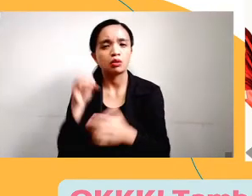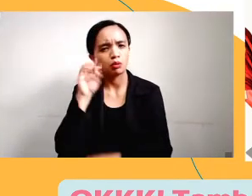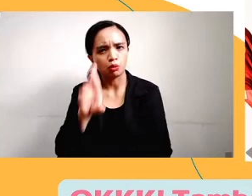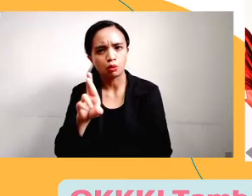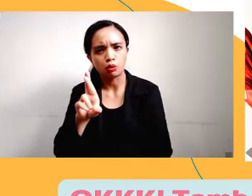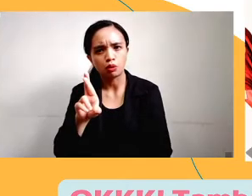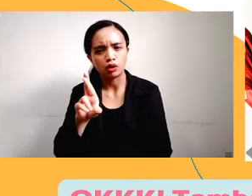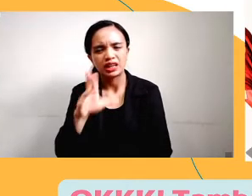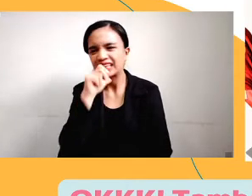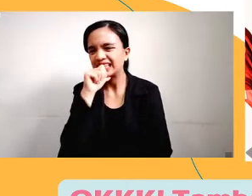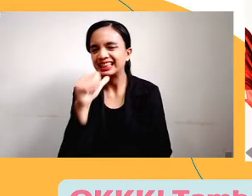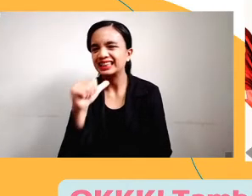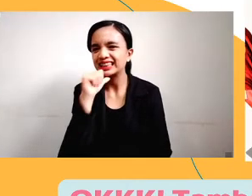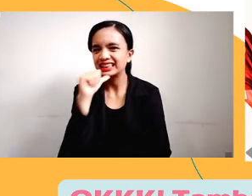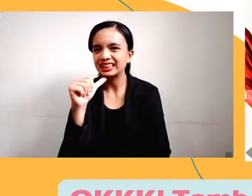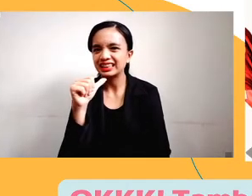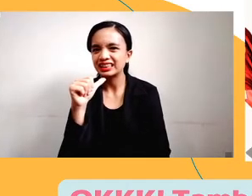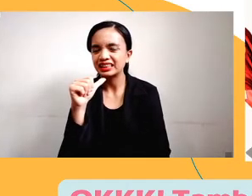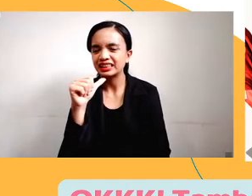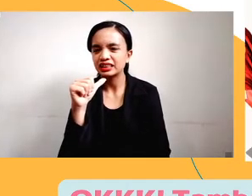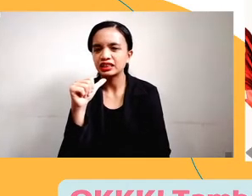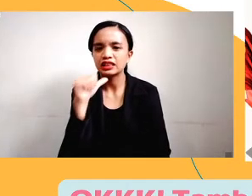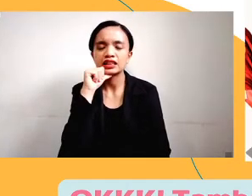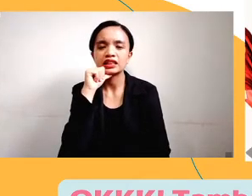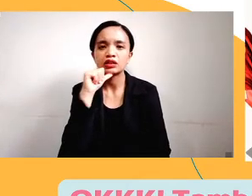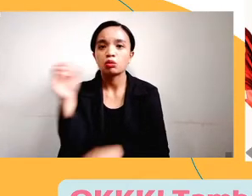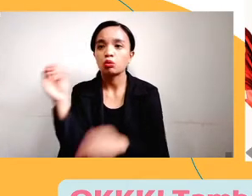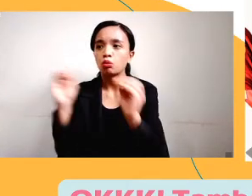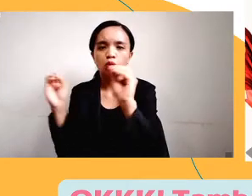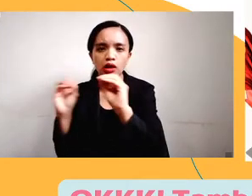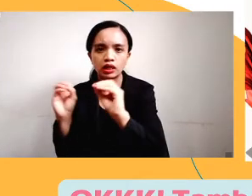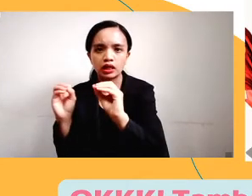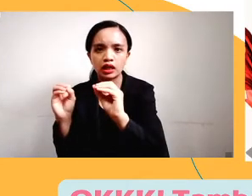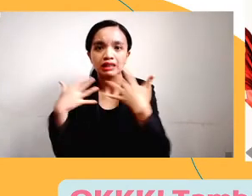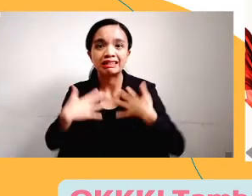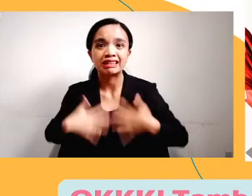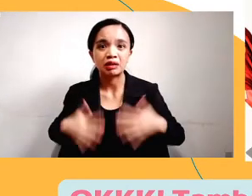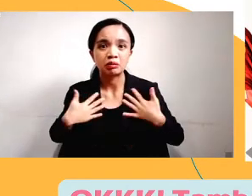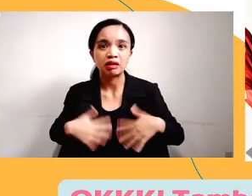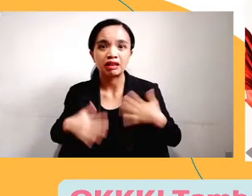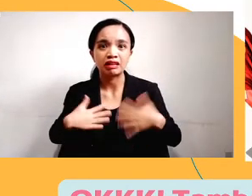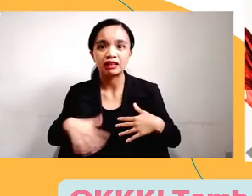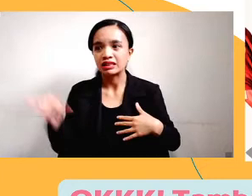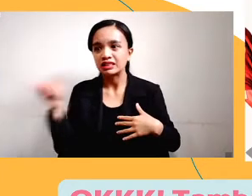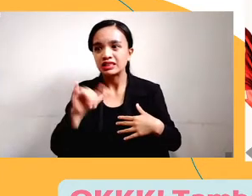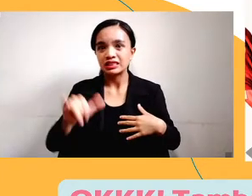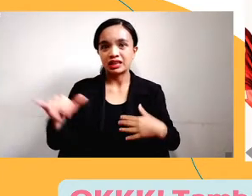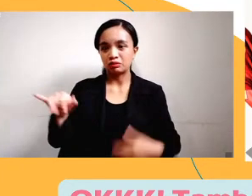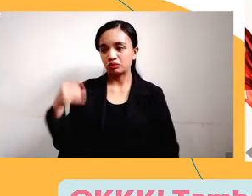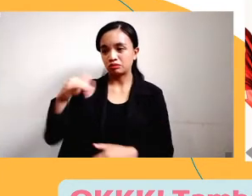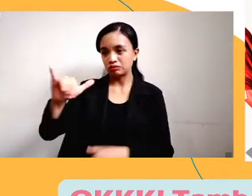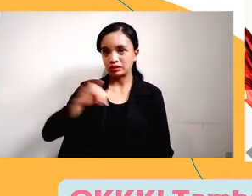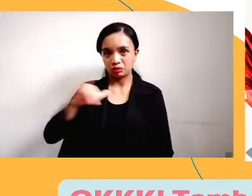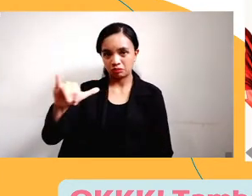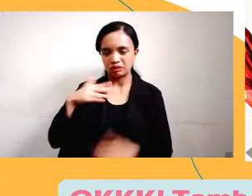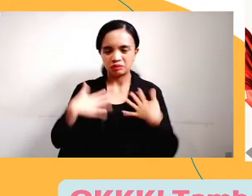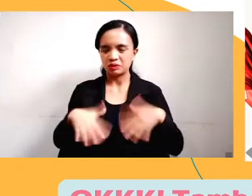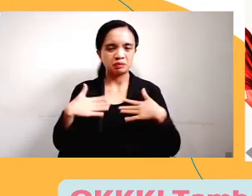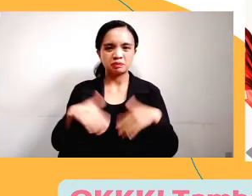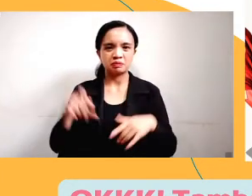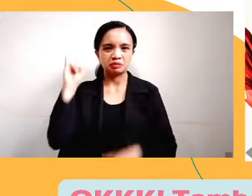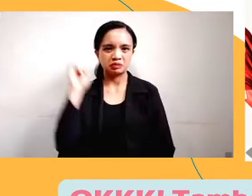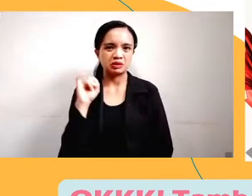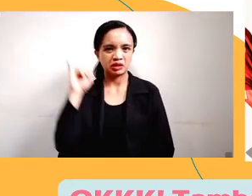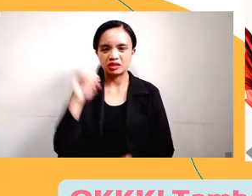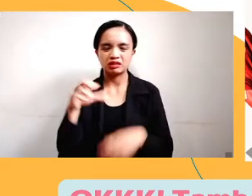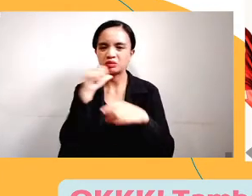hindi sila kasinggar, wala silang damit na kasinggaran ng mga sinusuot natin, ay dapat inidiscriminate